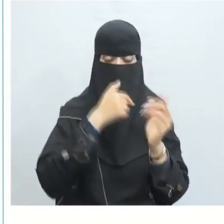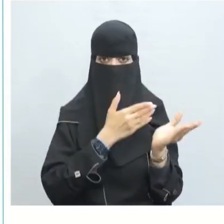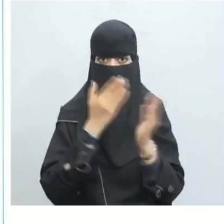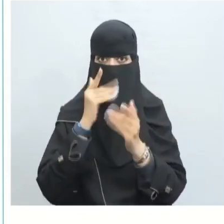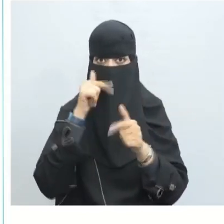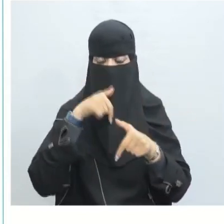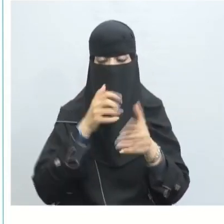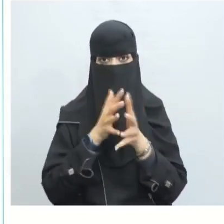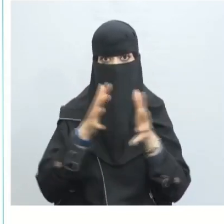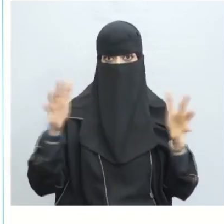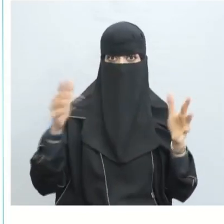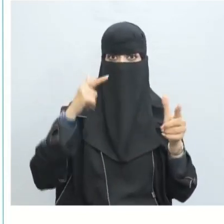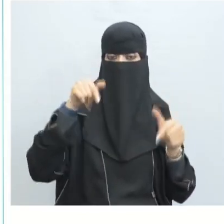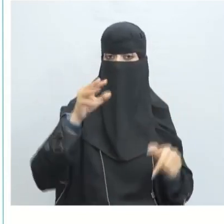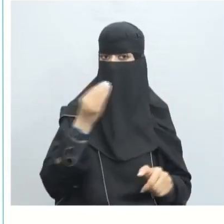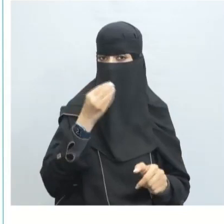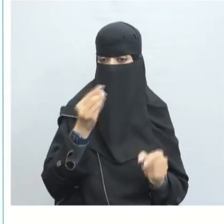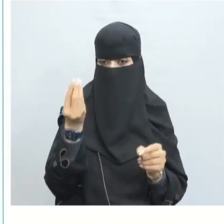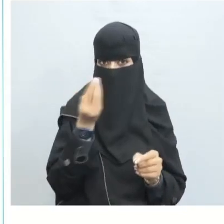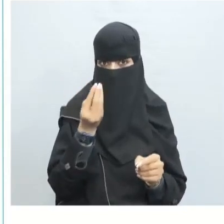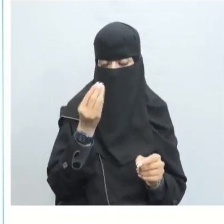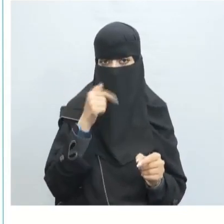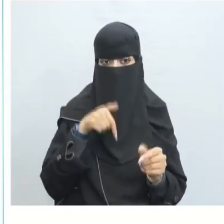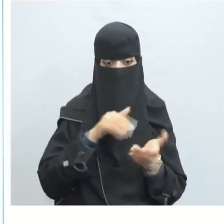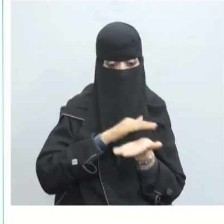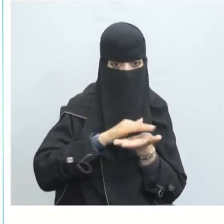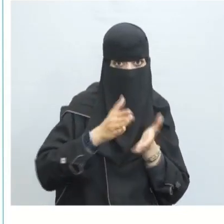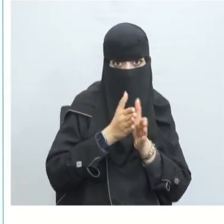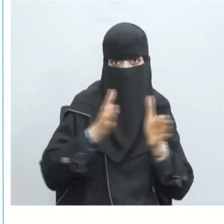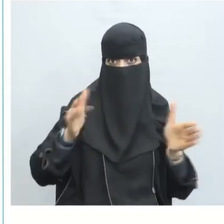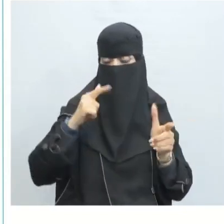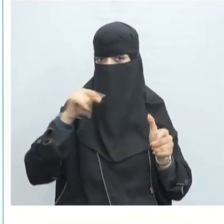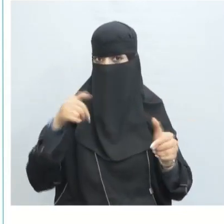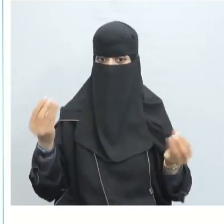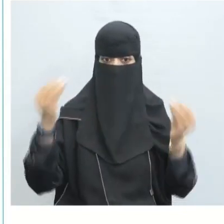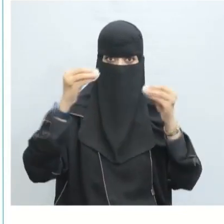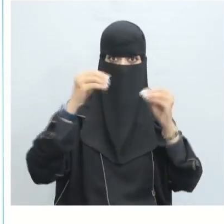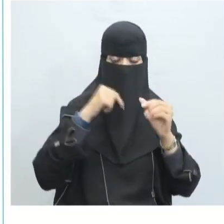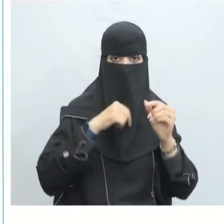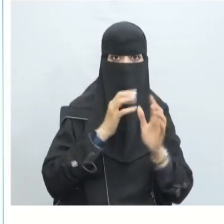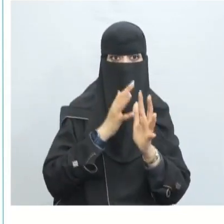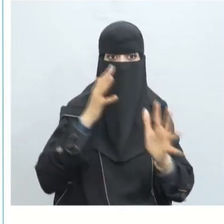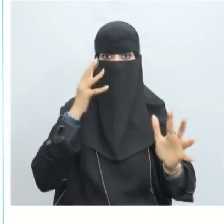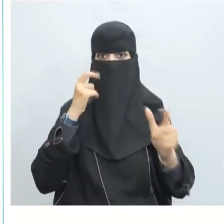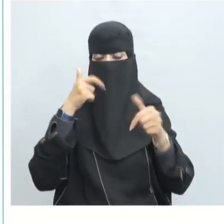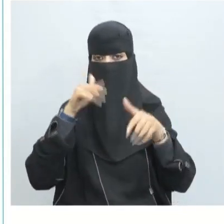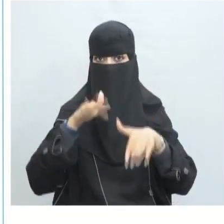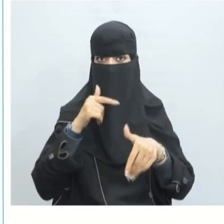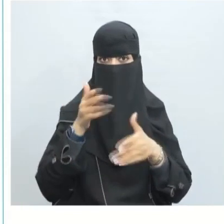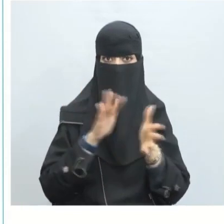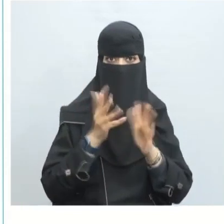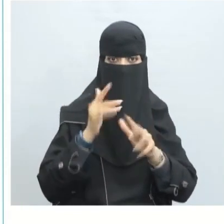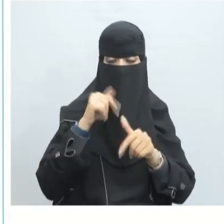بعدد كبير وبالتالي الطعام لا يكفي المساحه لا تتسع لجميع الحضور كذلك قد